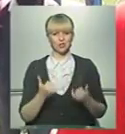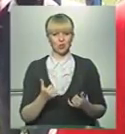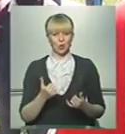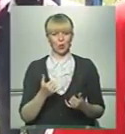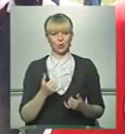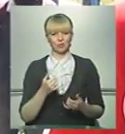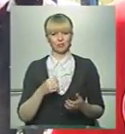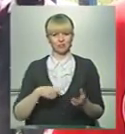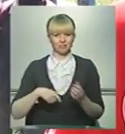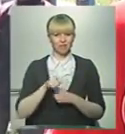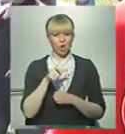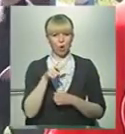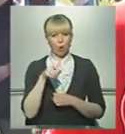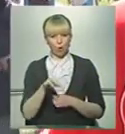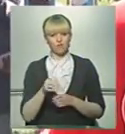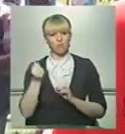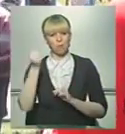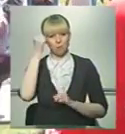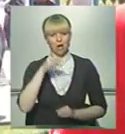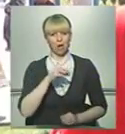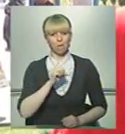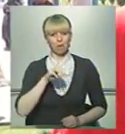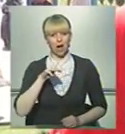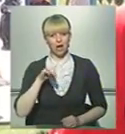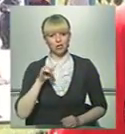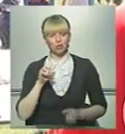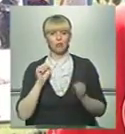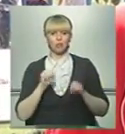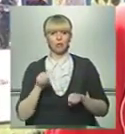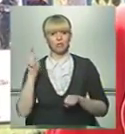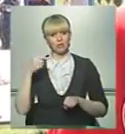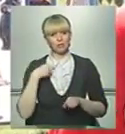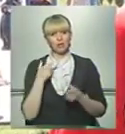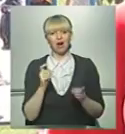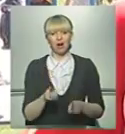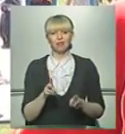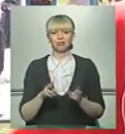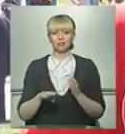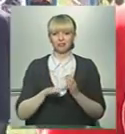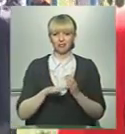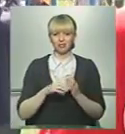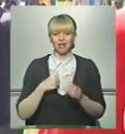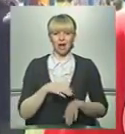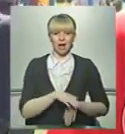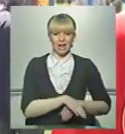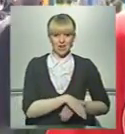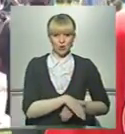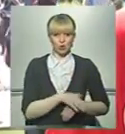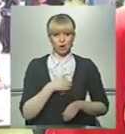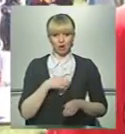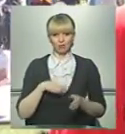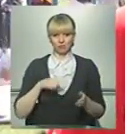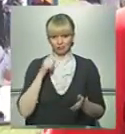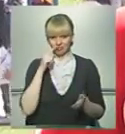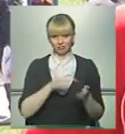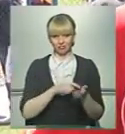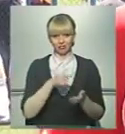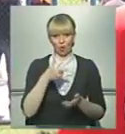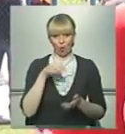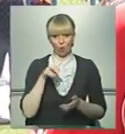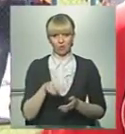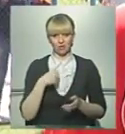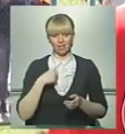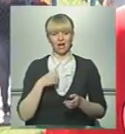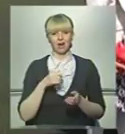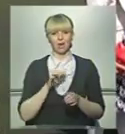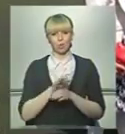забити гол пам'яті Батюка, і мені здається, що, може, він якось мені допоміг, що я навіть з лівої ноги забив цей гол, і я посилаю цей